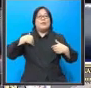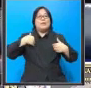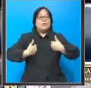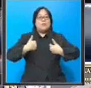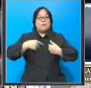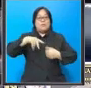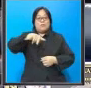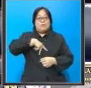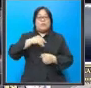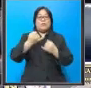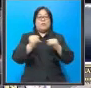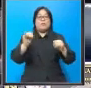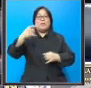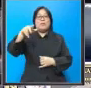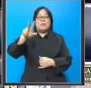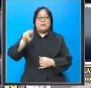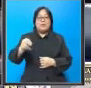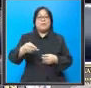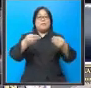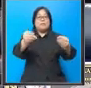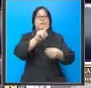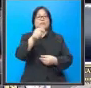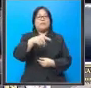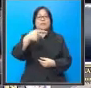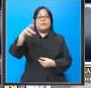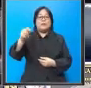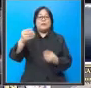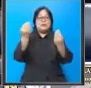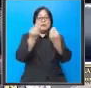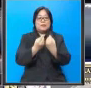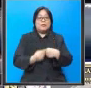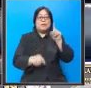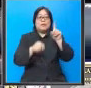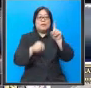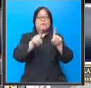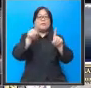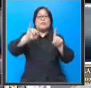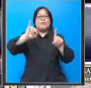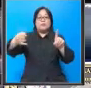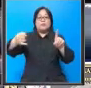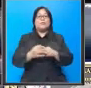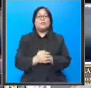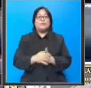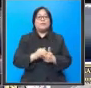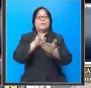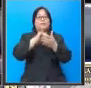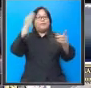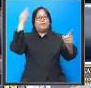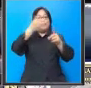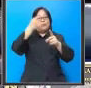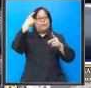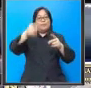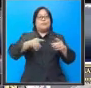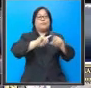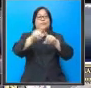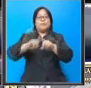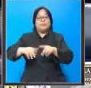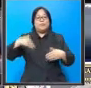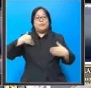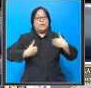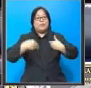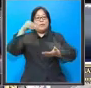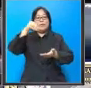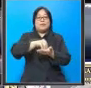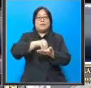equity paleolitik dapat belitan kontekting dengan nilai satu pukulan satu juta ia bertujuan untuk pakai kehidupan liar